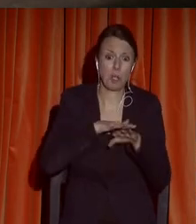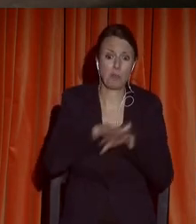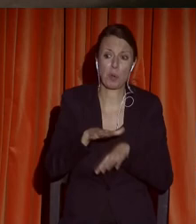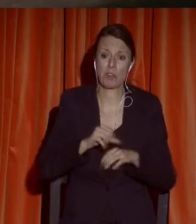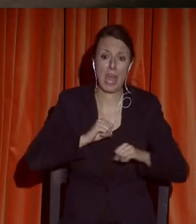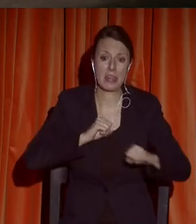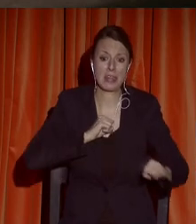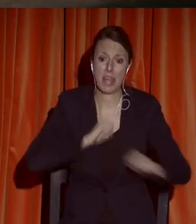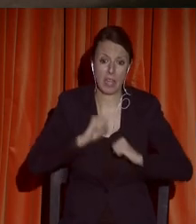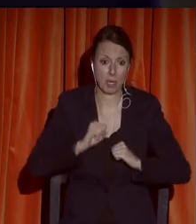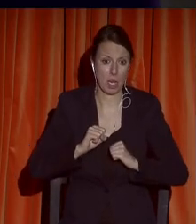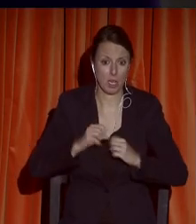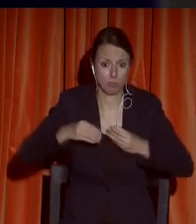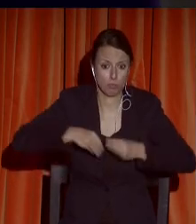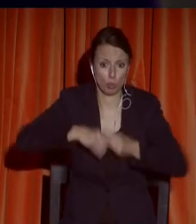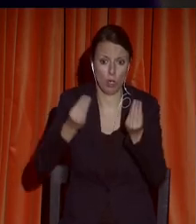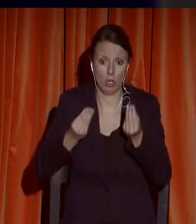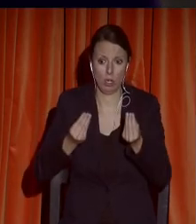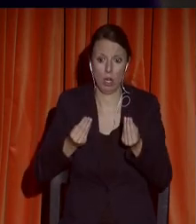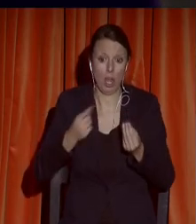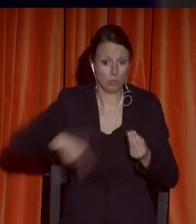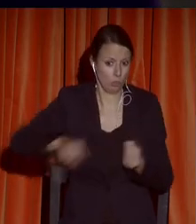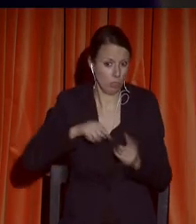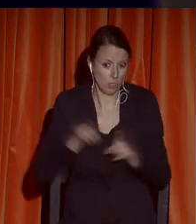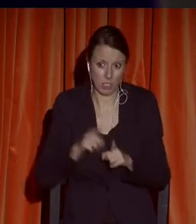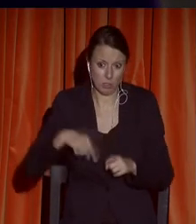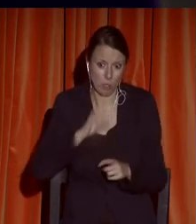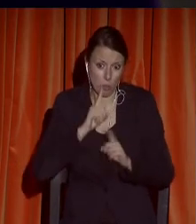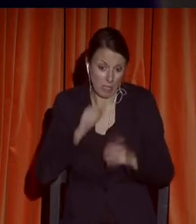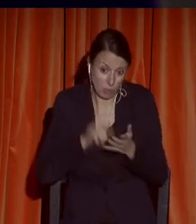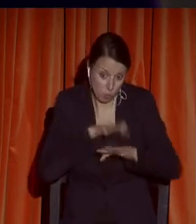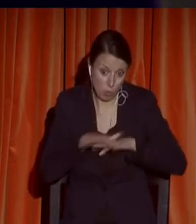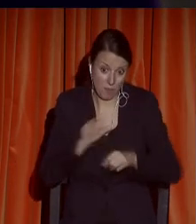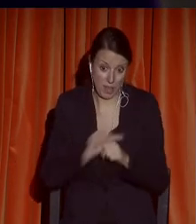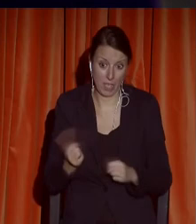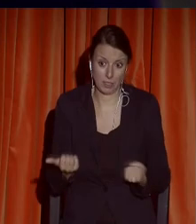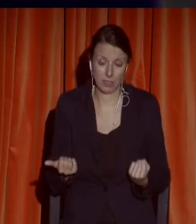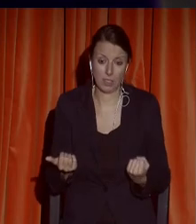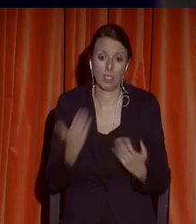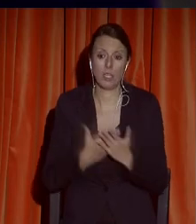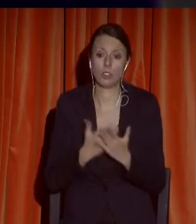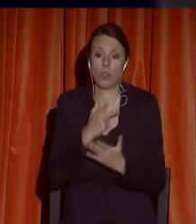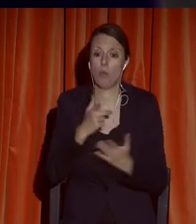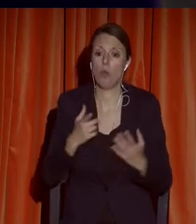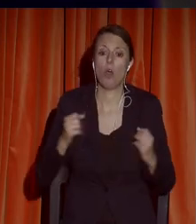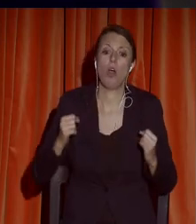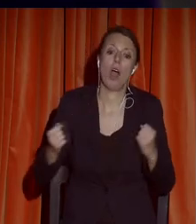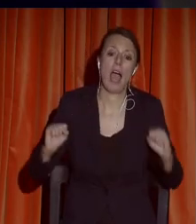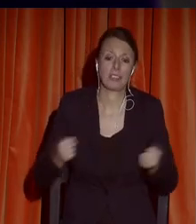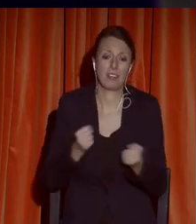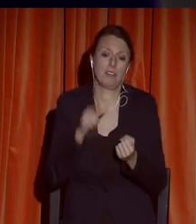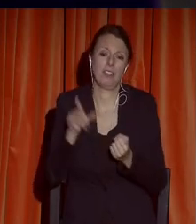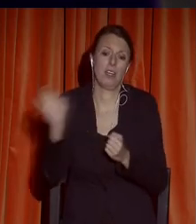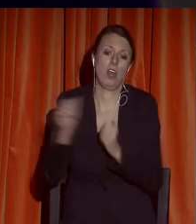dynamikę, o której dyskutujemy, ze względu oczywiście na aktywną rolę Rosji i widzimy, co się